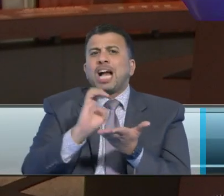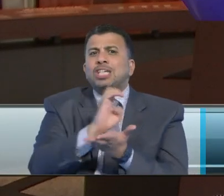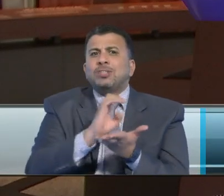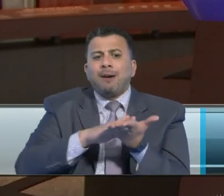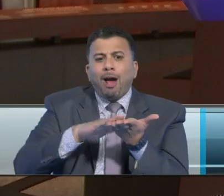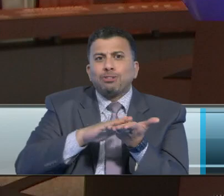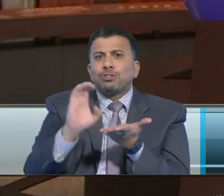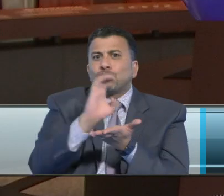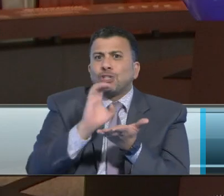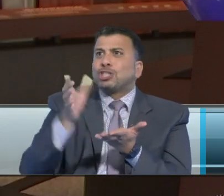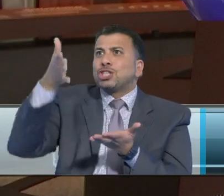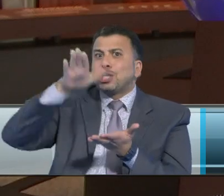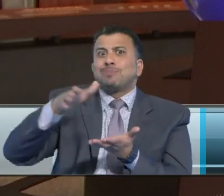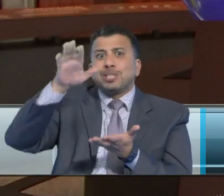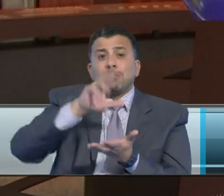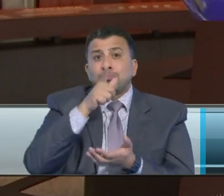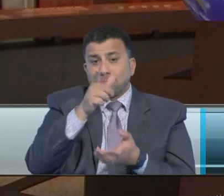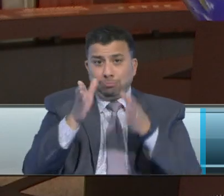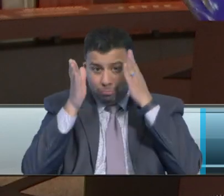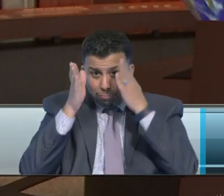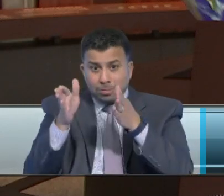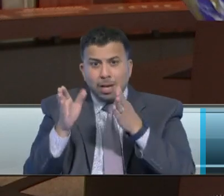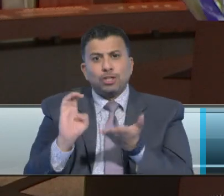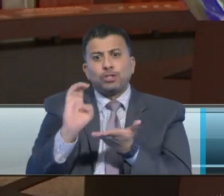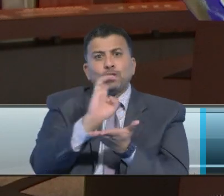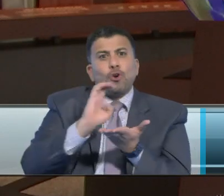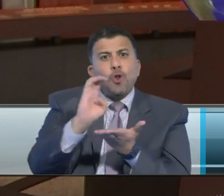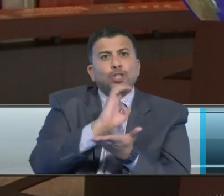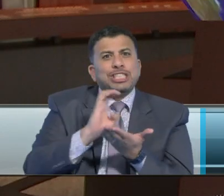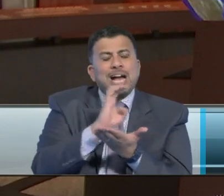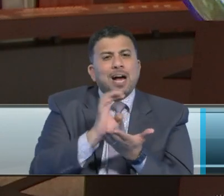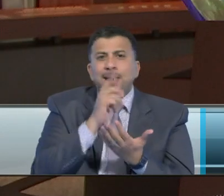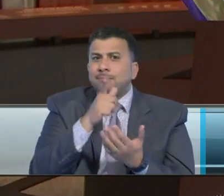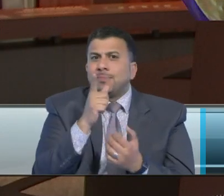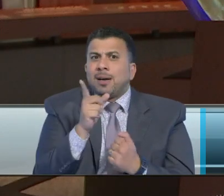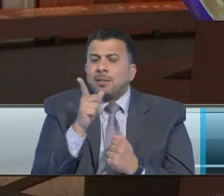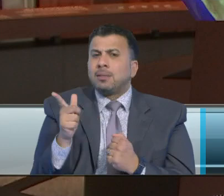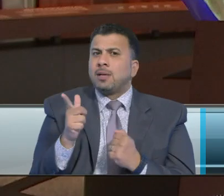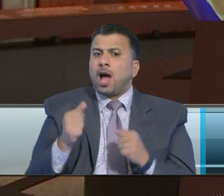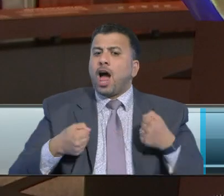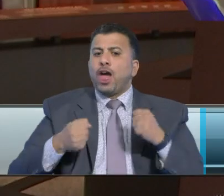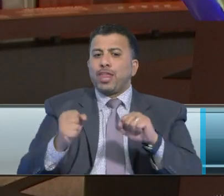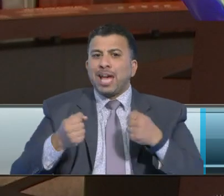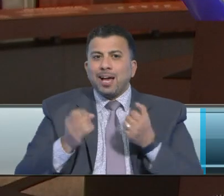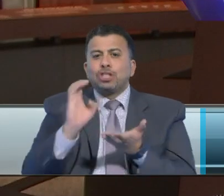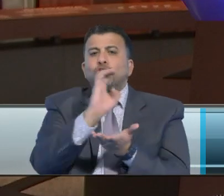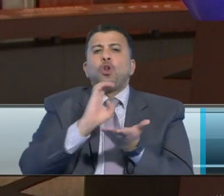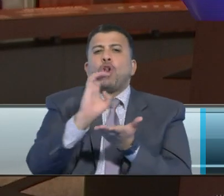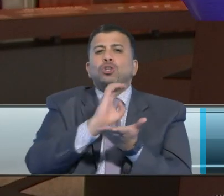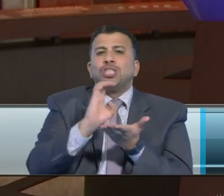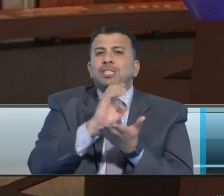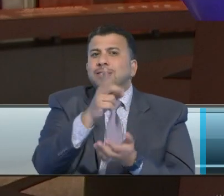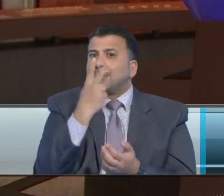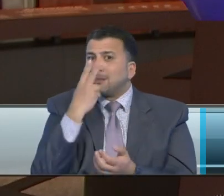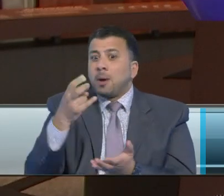الزوار ايضا والناس المهتمين في الجيولوجيا بالقدوم الى بحيص الحديقة الجيولوجية التي تضم